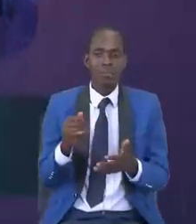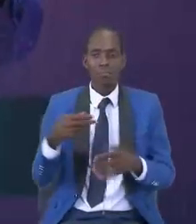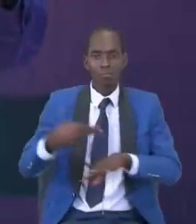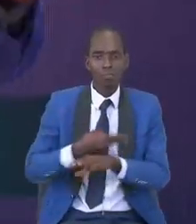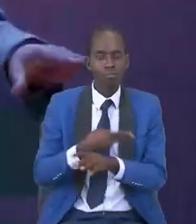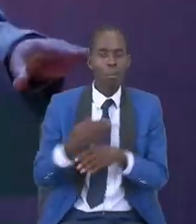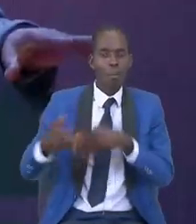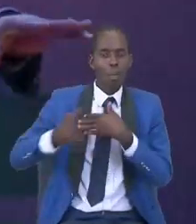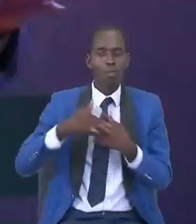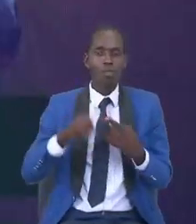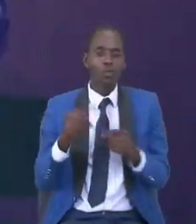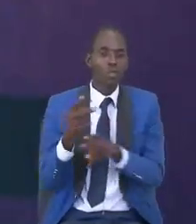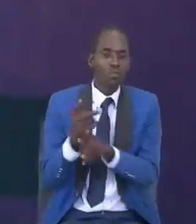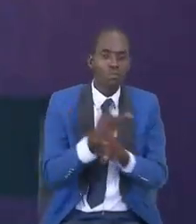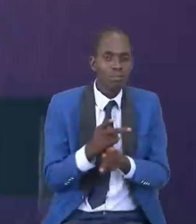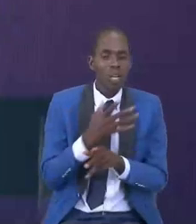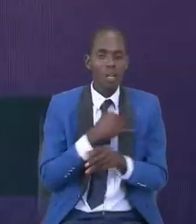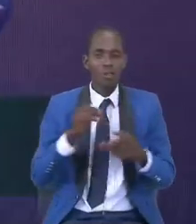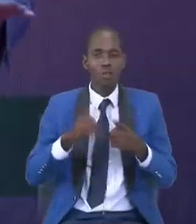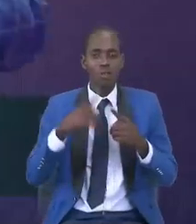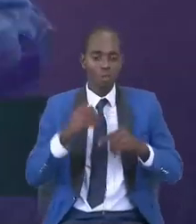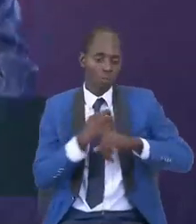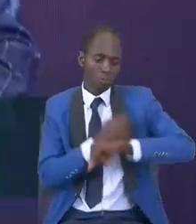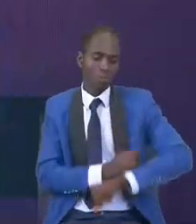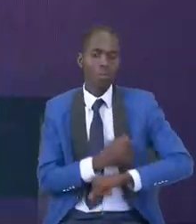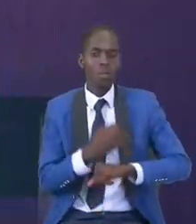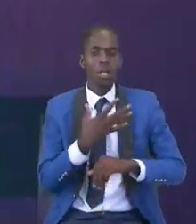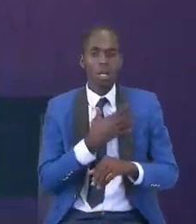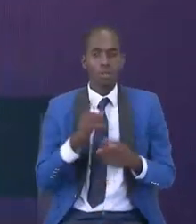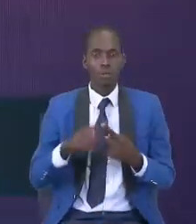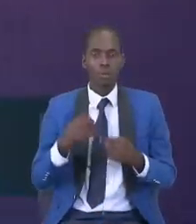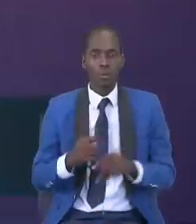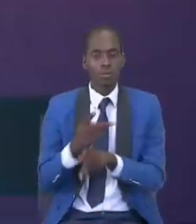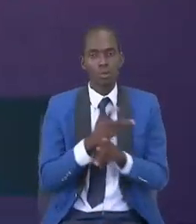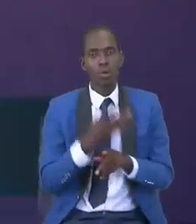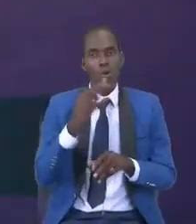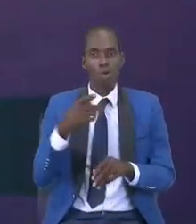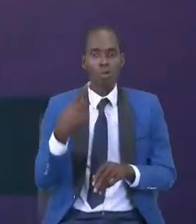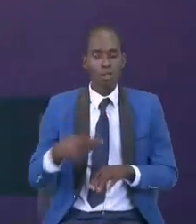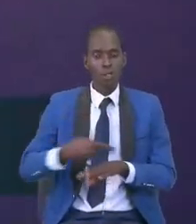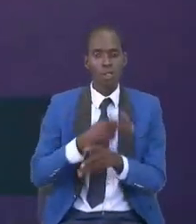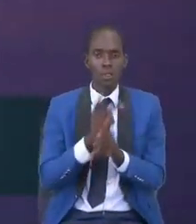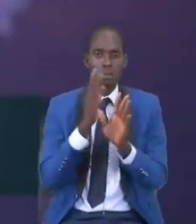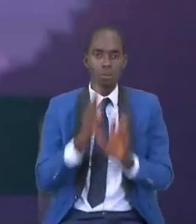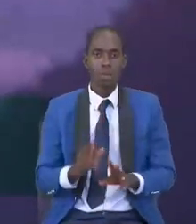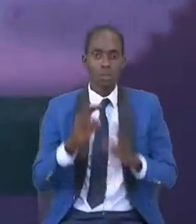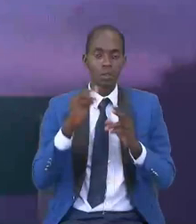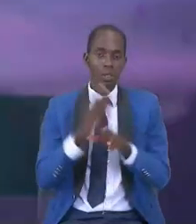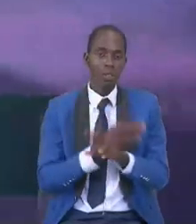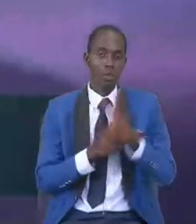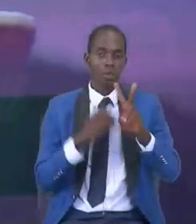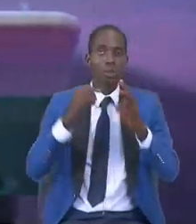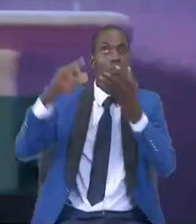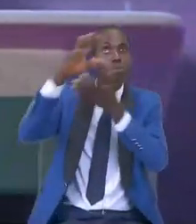de ramener cette brebis sous les soins et la protection et la sécurité du berger. La